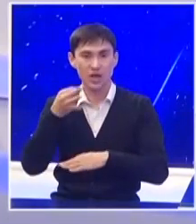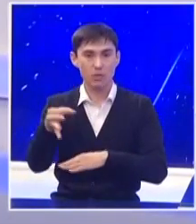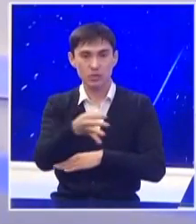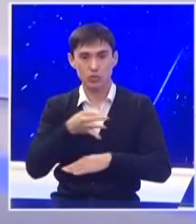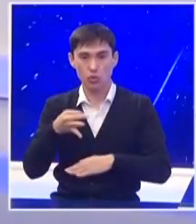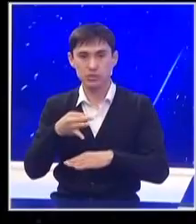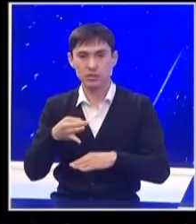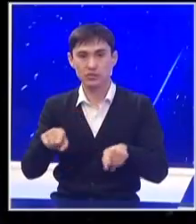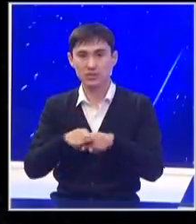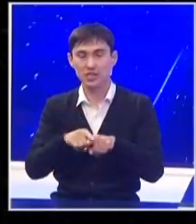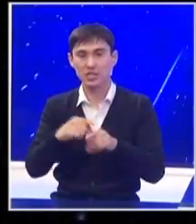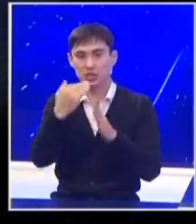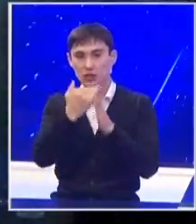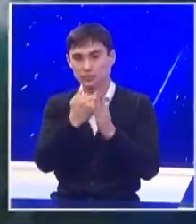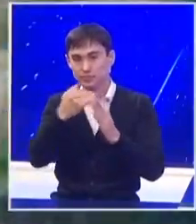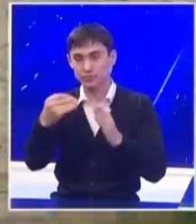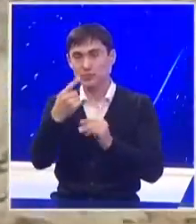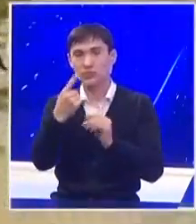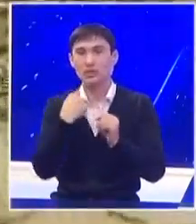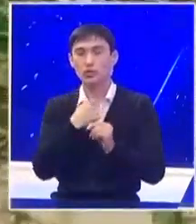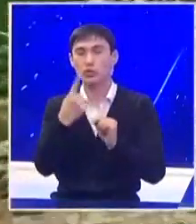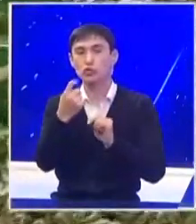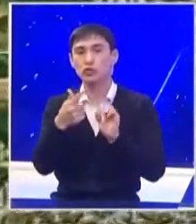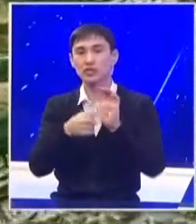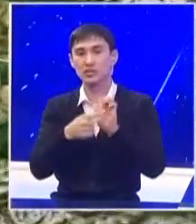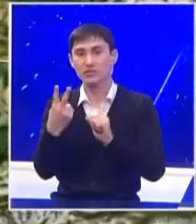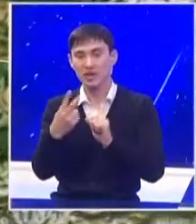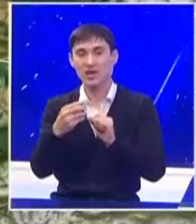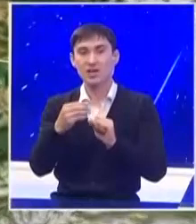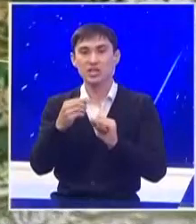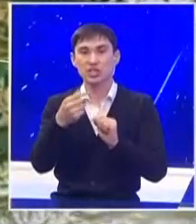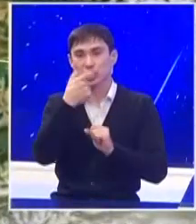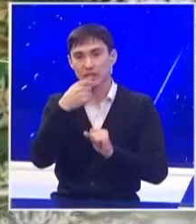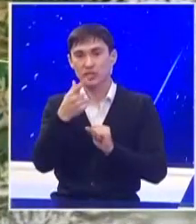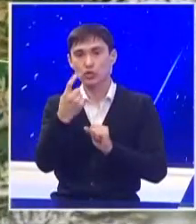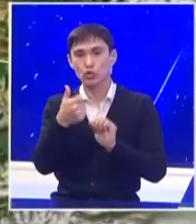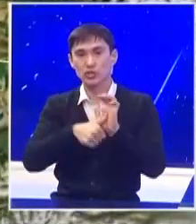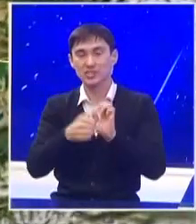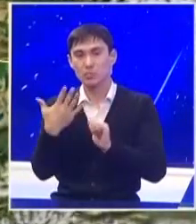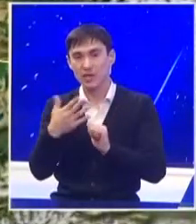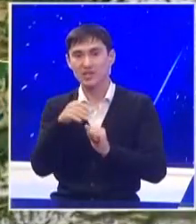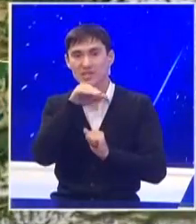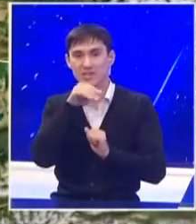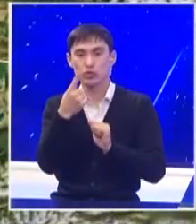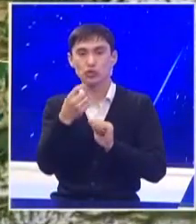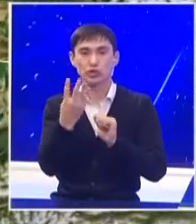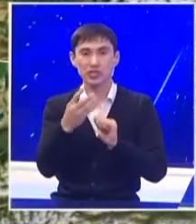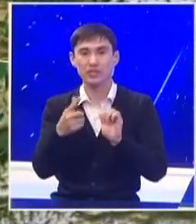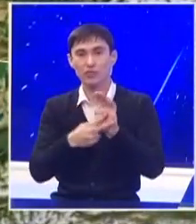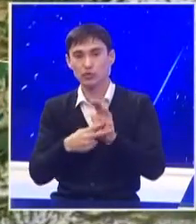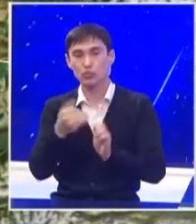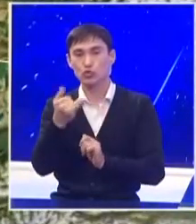Алматинской области вот на таких частотах. В Талдыкургане 107,2 FM, в Жаркенте 106,5, в Текелее 104,8, в